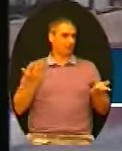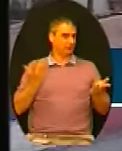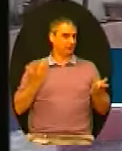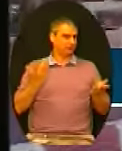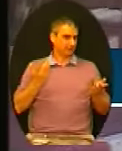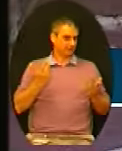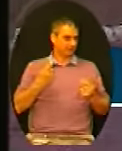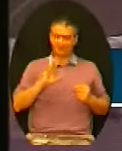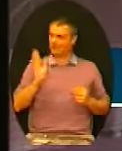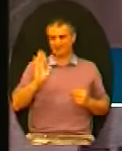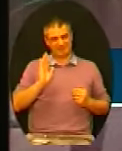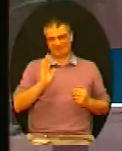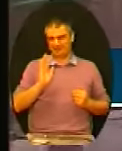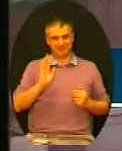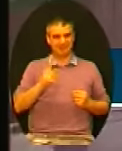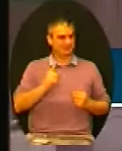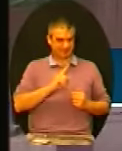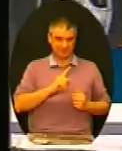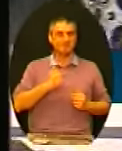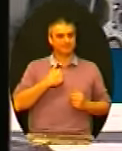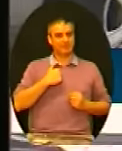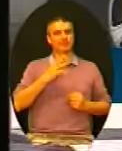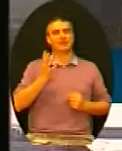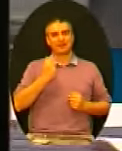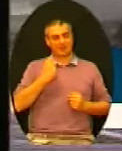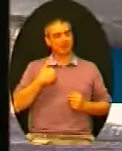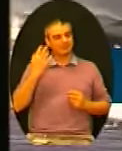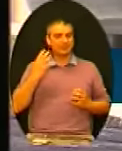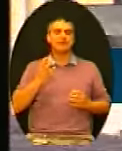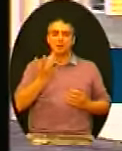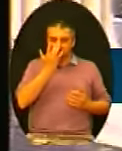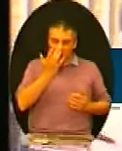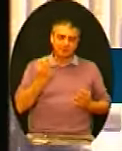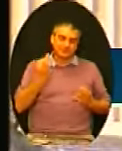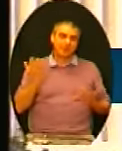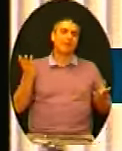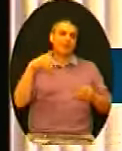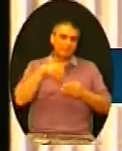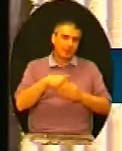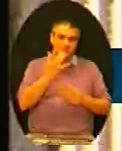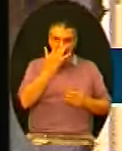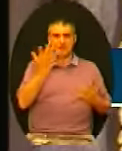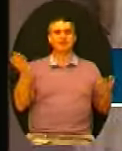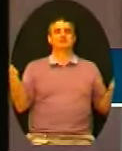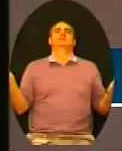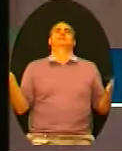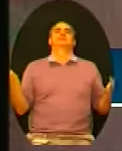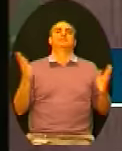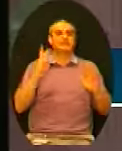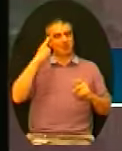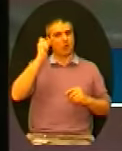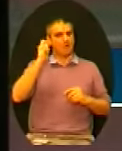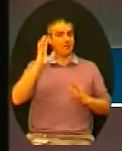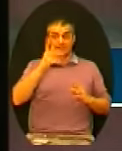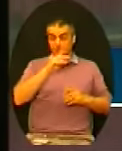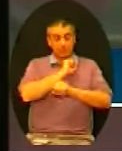עוד קצת תיאורים. כלומר, לקחתי את הבאסה בסבבה, אז ממילא הייתה סבבה בתוך הבאסה. זה החוכמה.